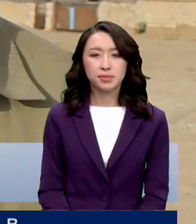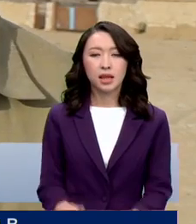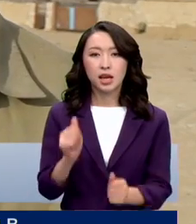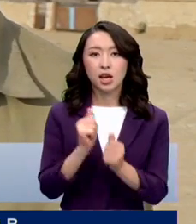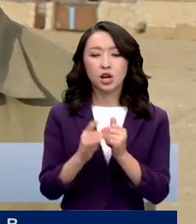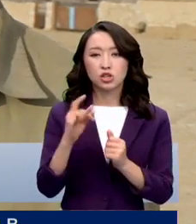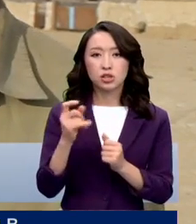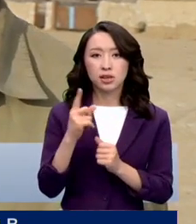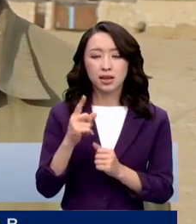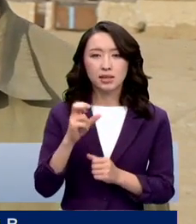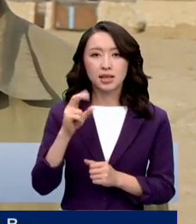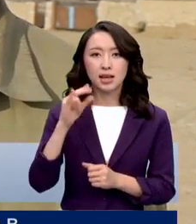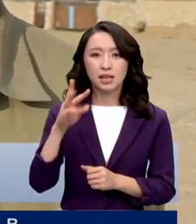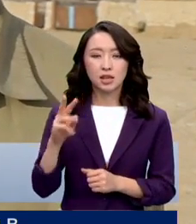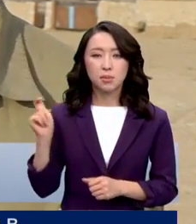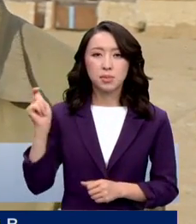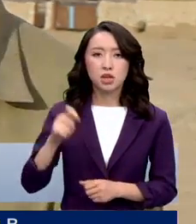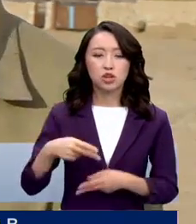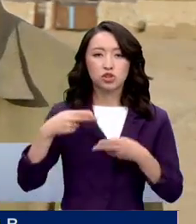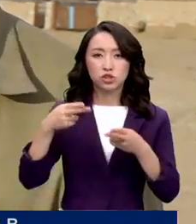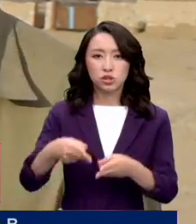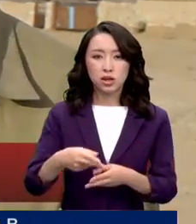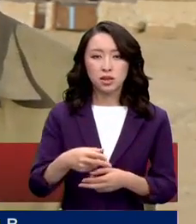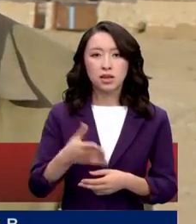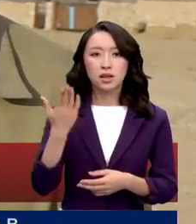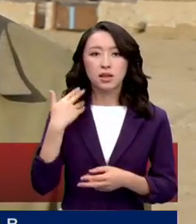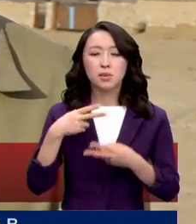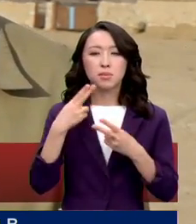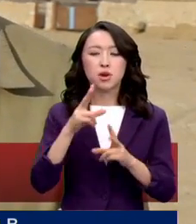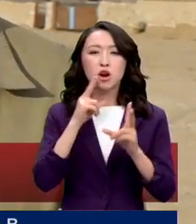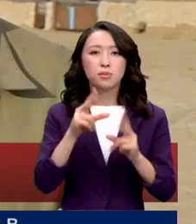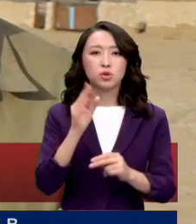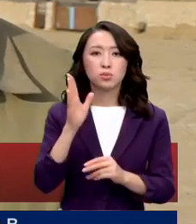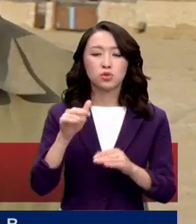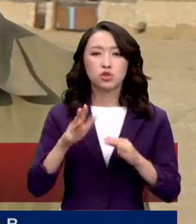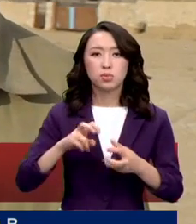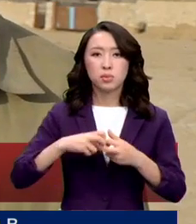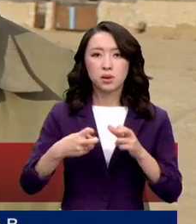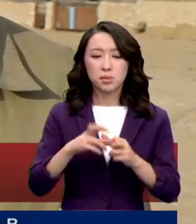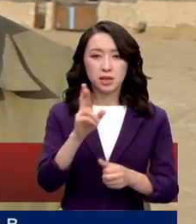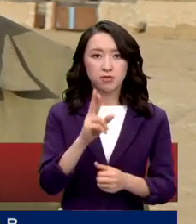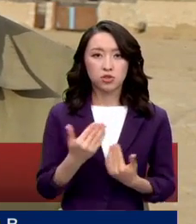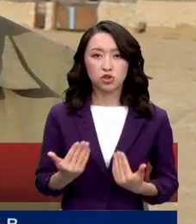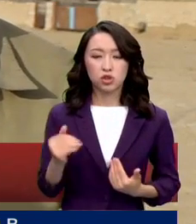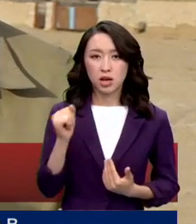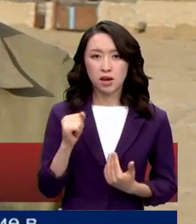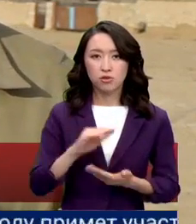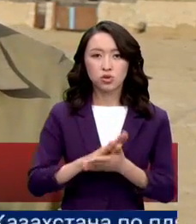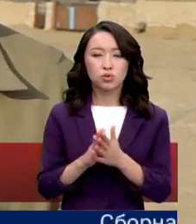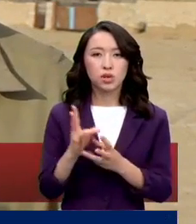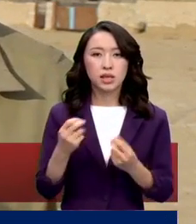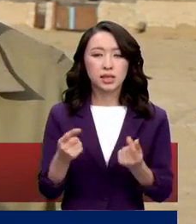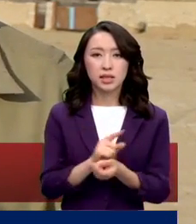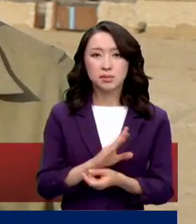Каждый раз назначенные акимы приезжают в наше село. Ногаев приезжал, обещал решить проблему еще в январе. Сейчас август, ситуация не